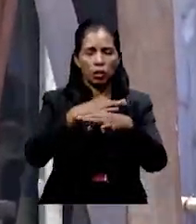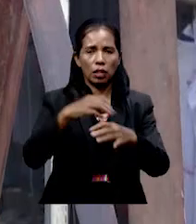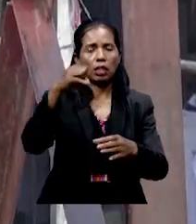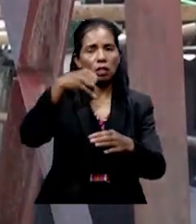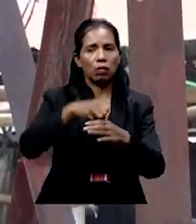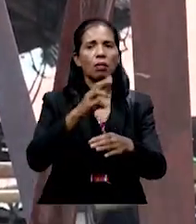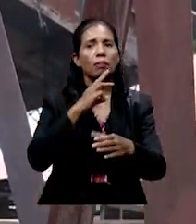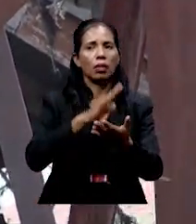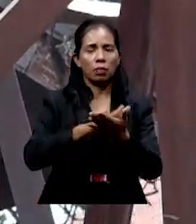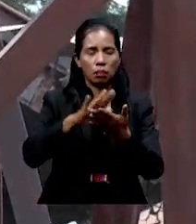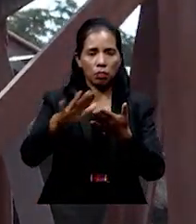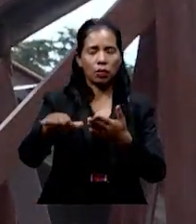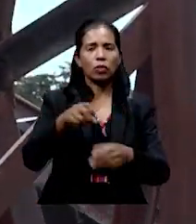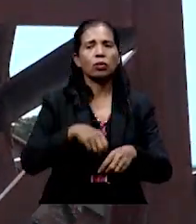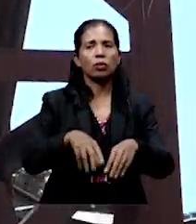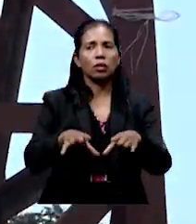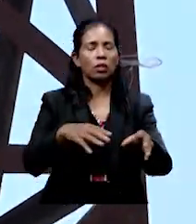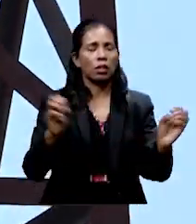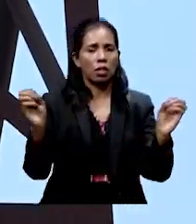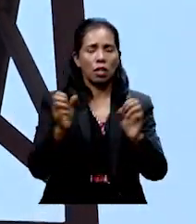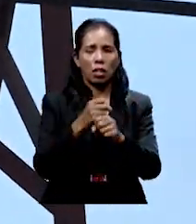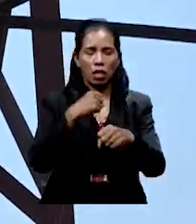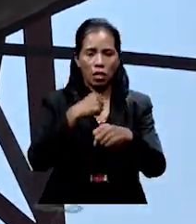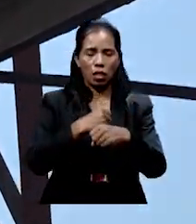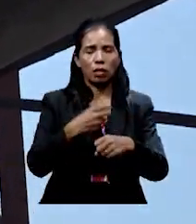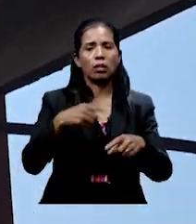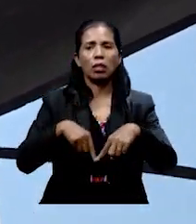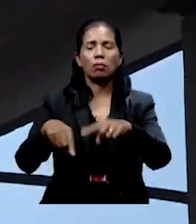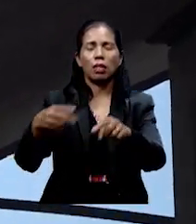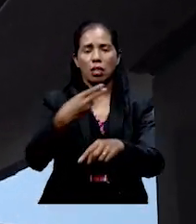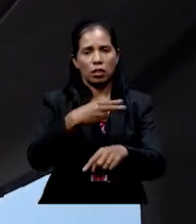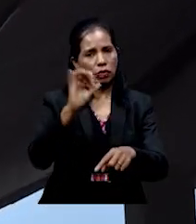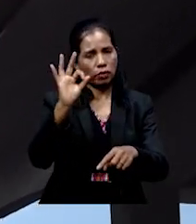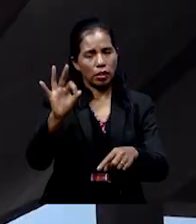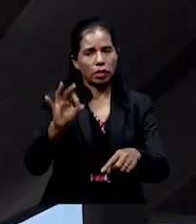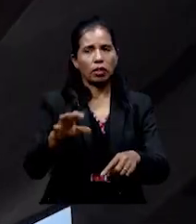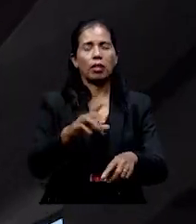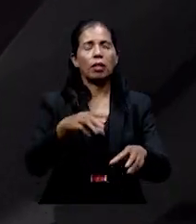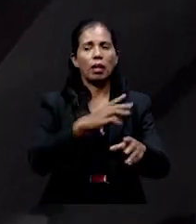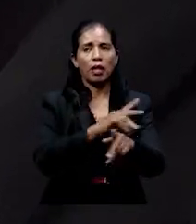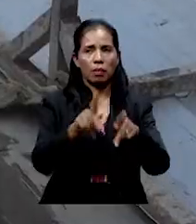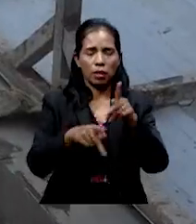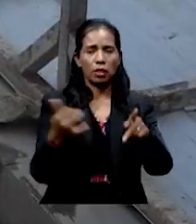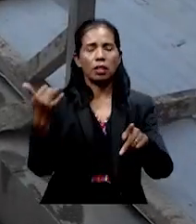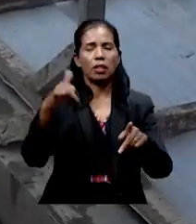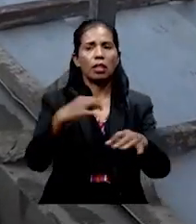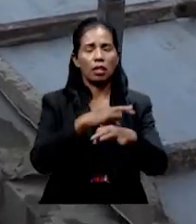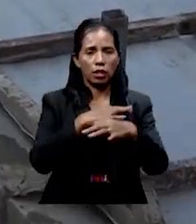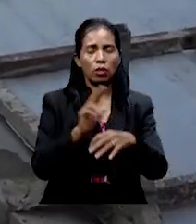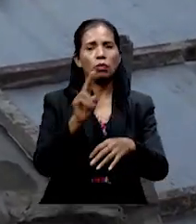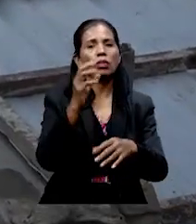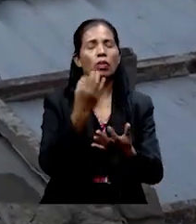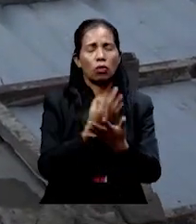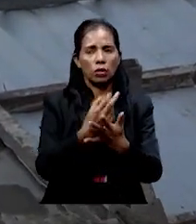be mos nebe suling estraga tambala kanalisa barisfatin. Obrigado vendedor sira tem que hadia usa osan rasik